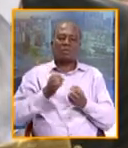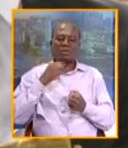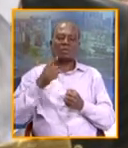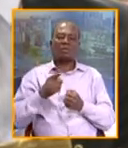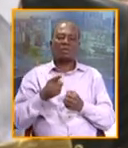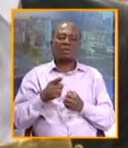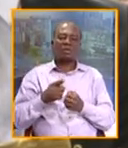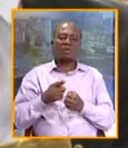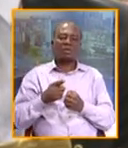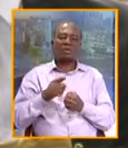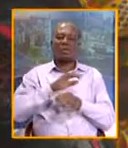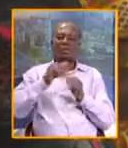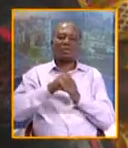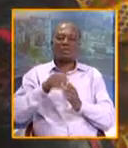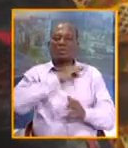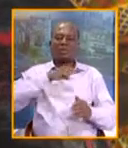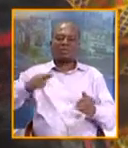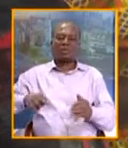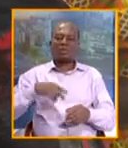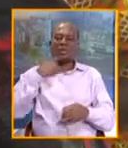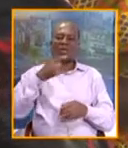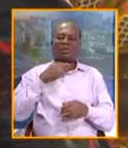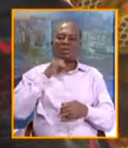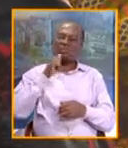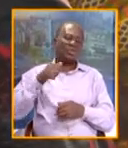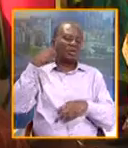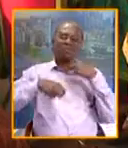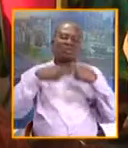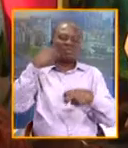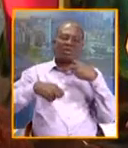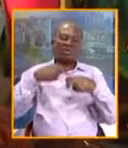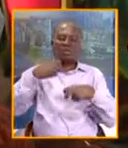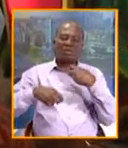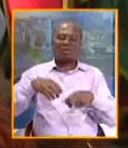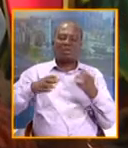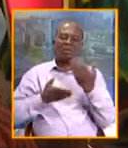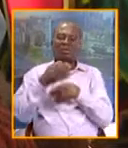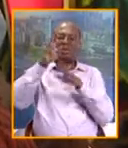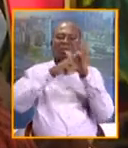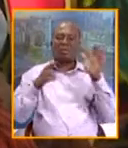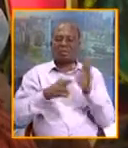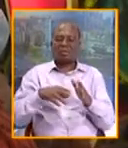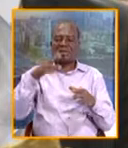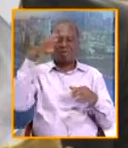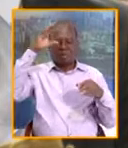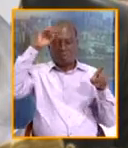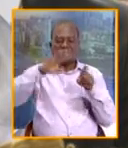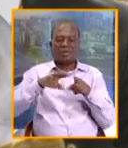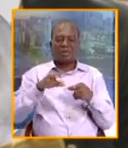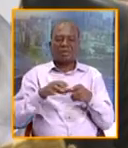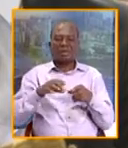leurs majestés qui aura pas du tout de problème par rapport à mai ce trail en question